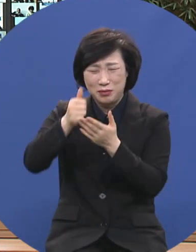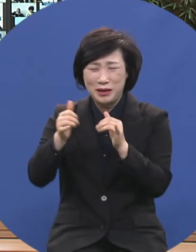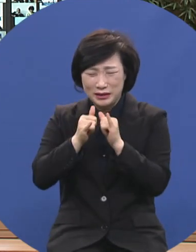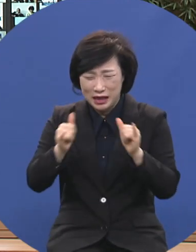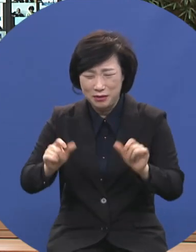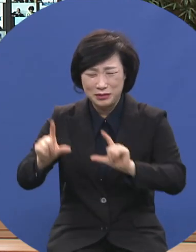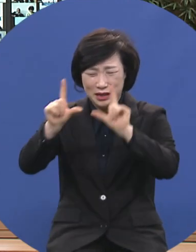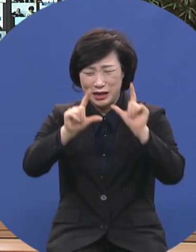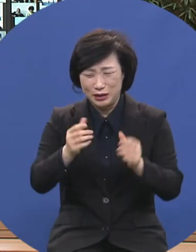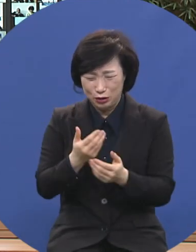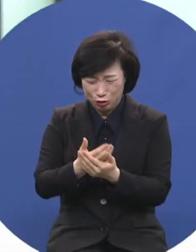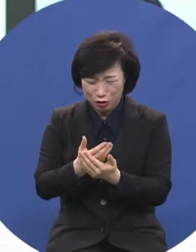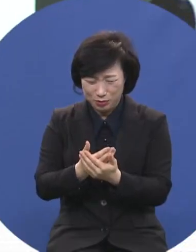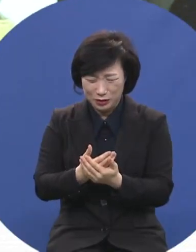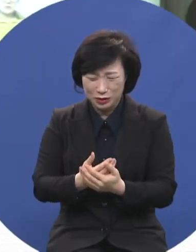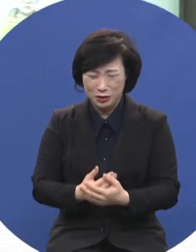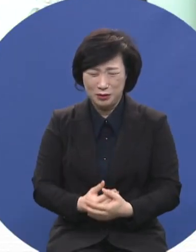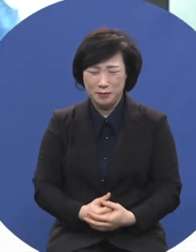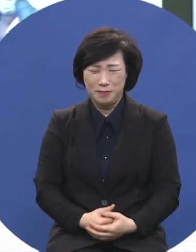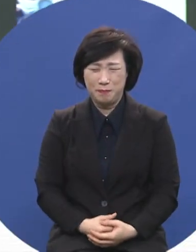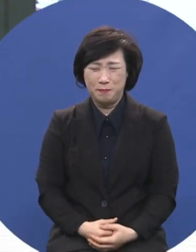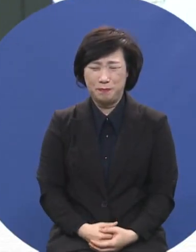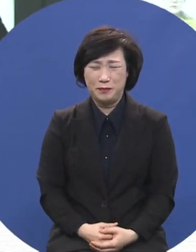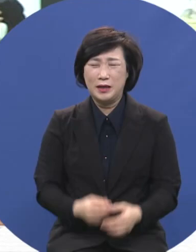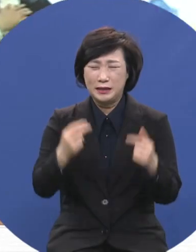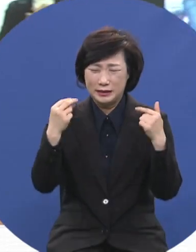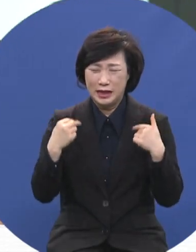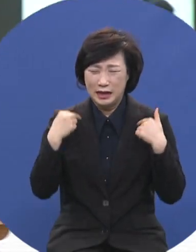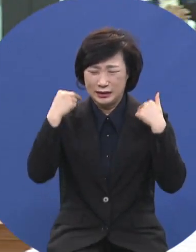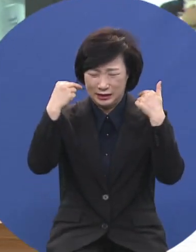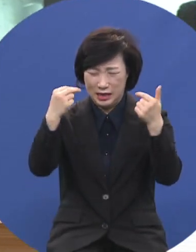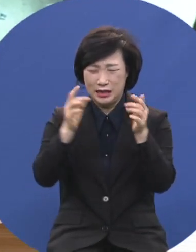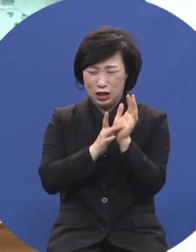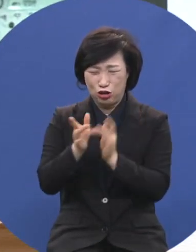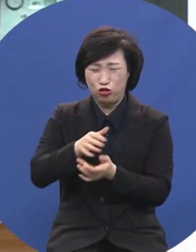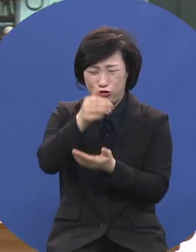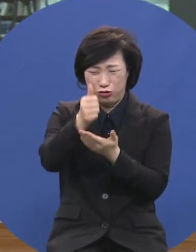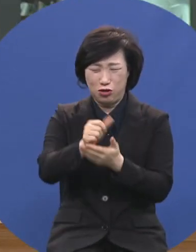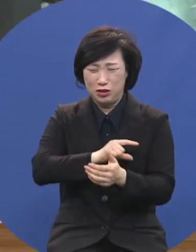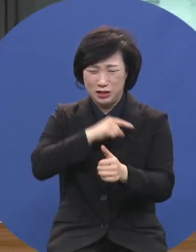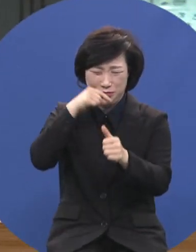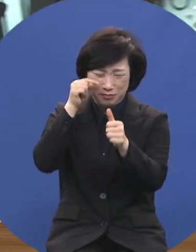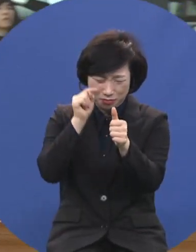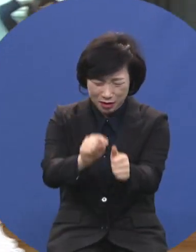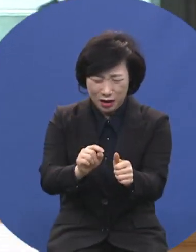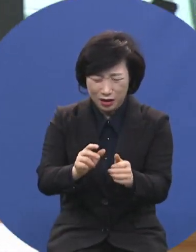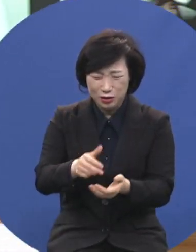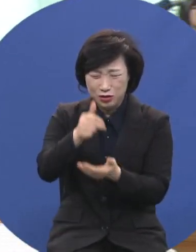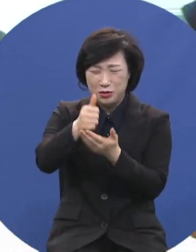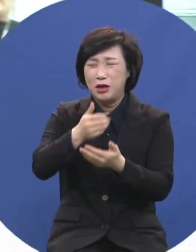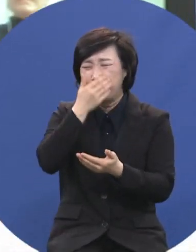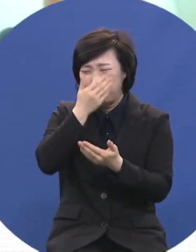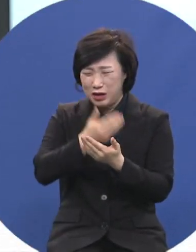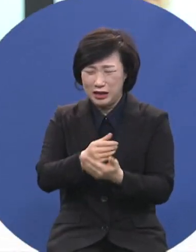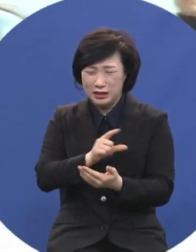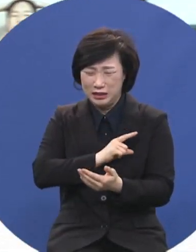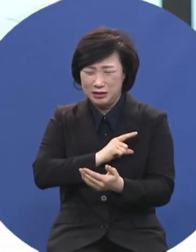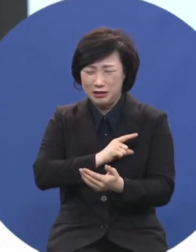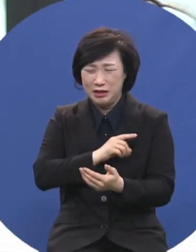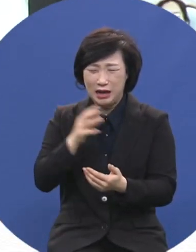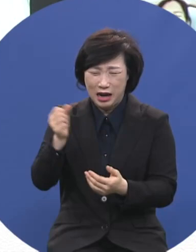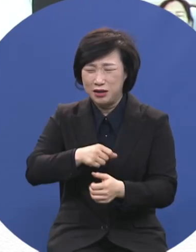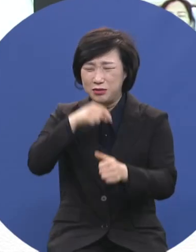사람으로 살게 하옵소서. 나사렛 예수님의 이름으로 주님의 존귀하신 이름을